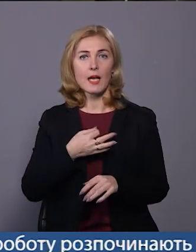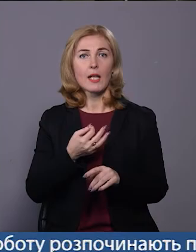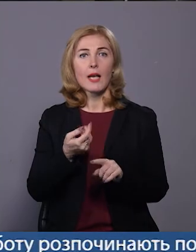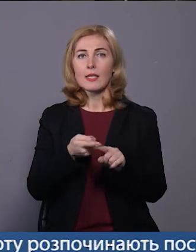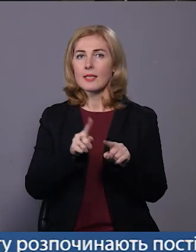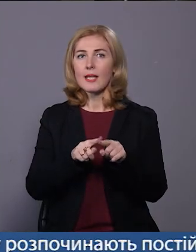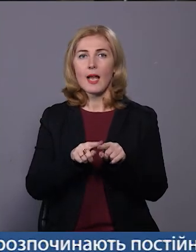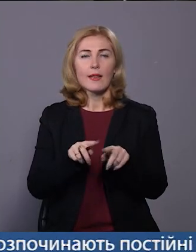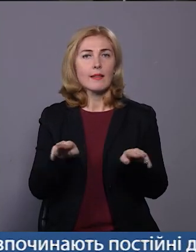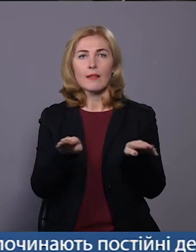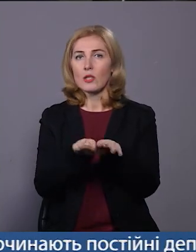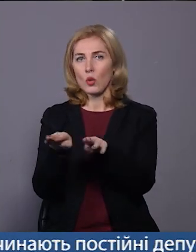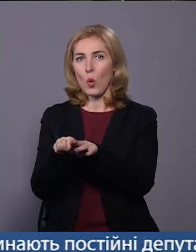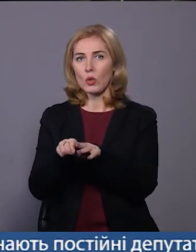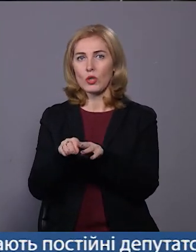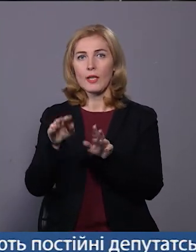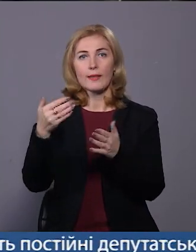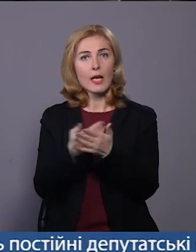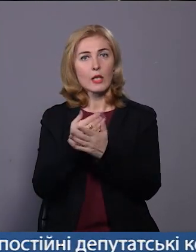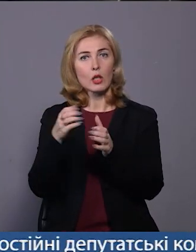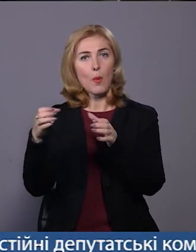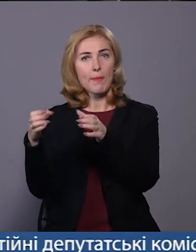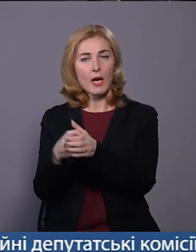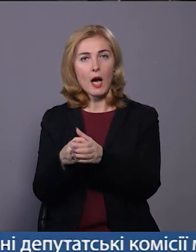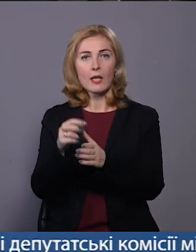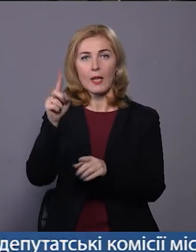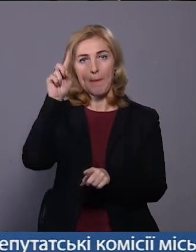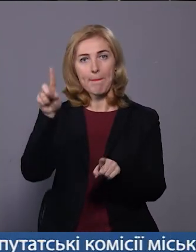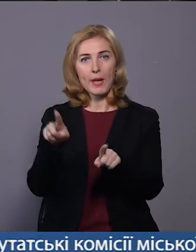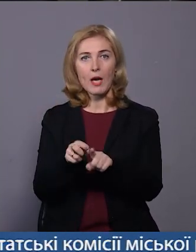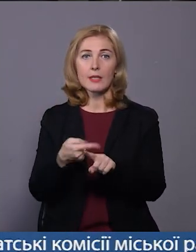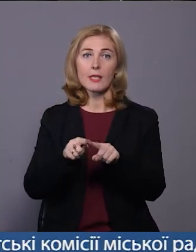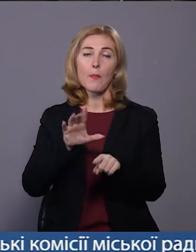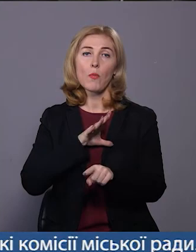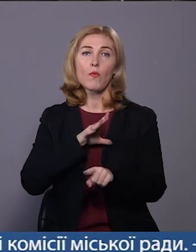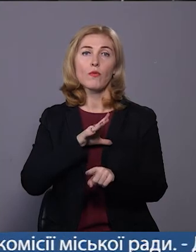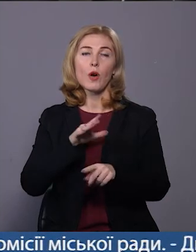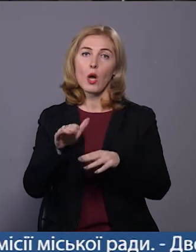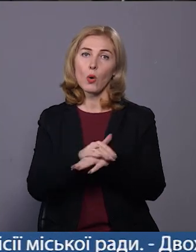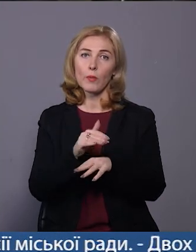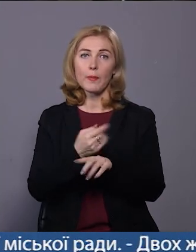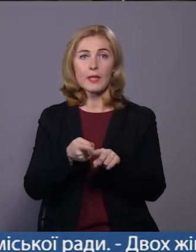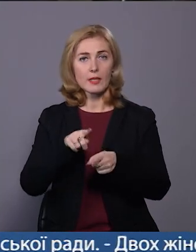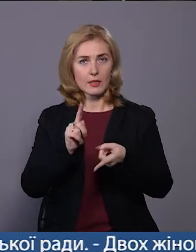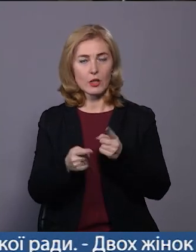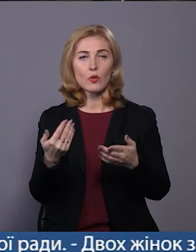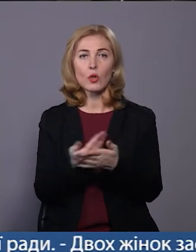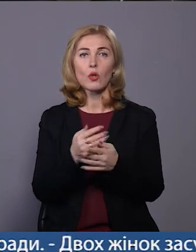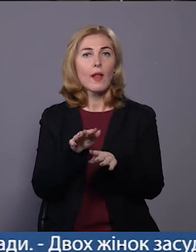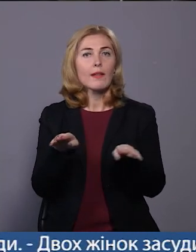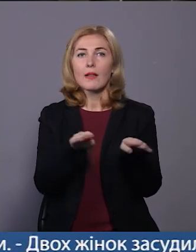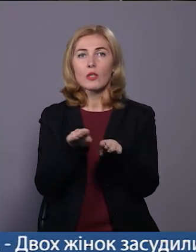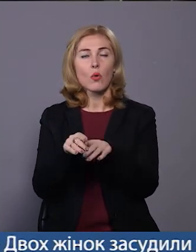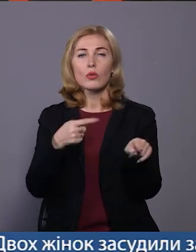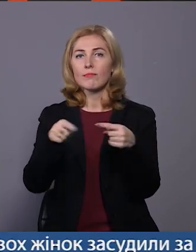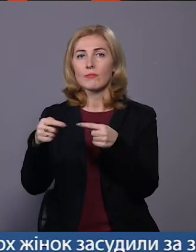на брат, зовсім не схоже на бригаду, це зовсім інше кіно. І це був головний для мене комплімент, тому що ми дійсно зробили фільм, який не схожий на будь-що,